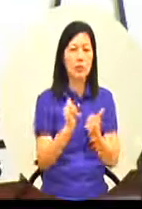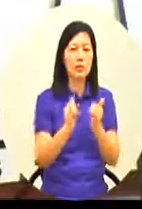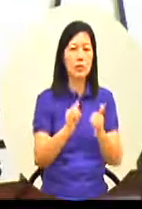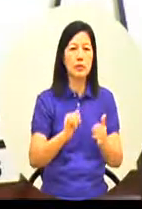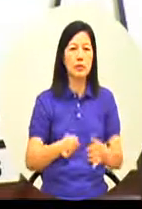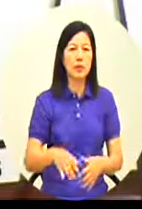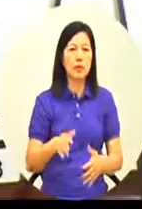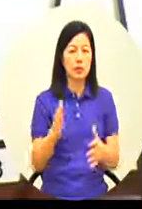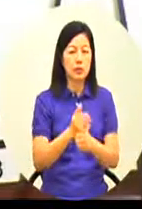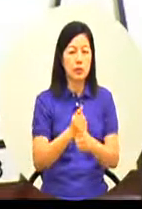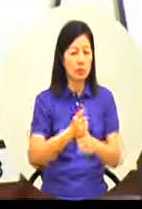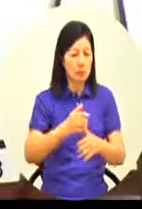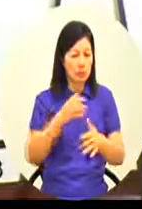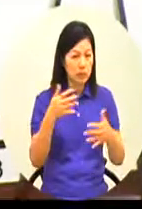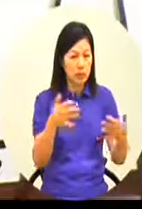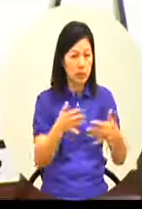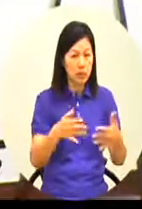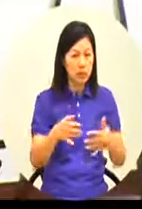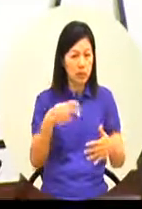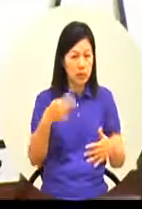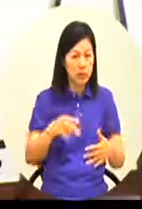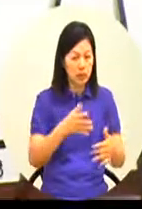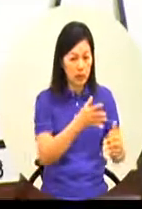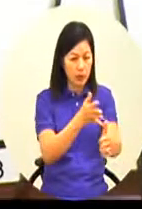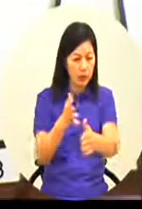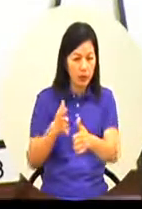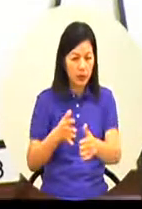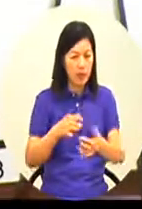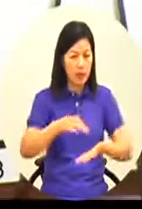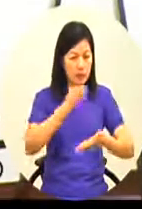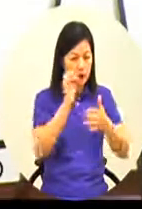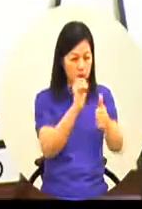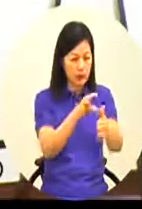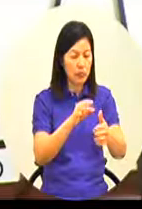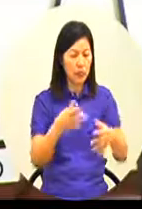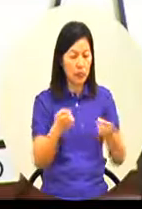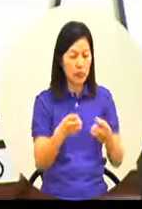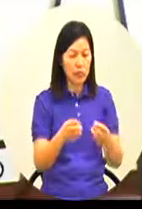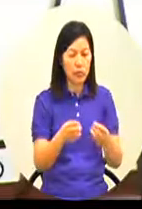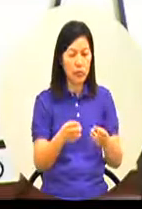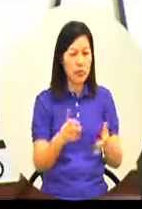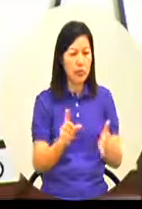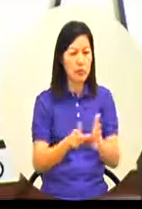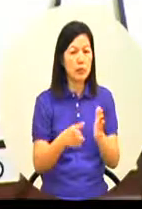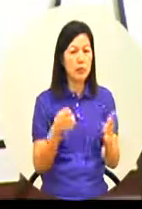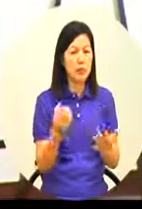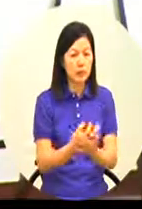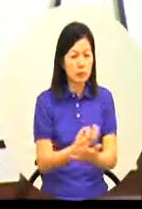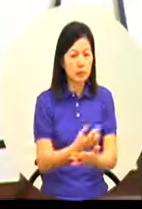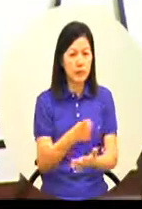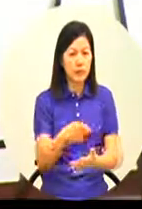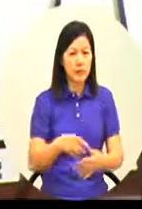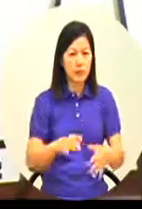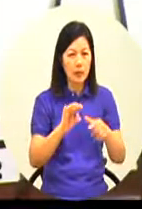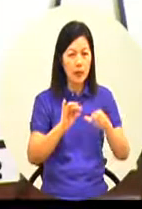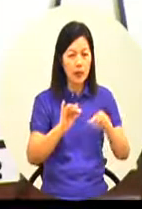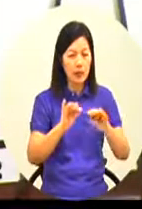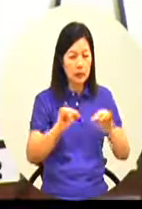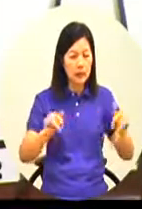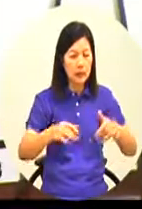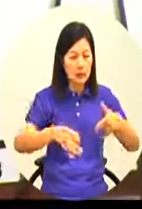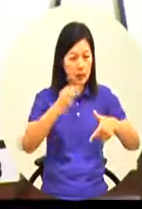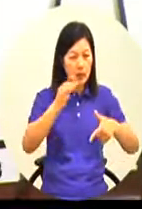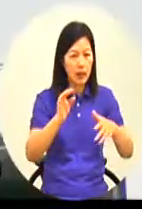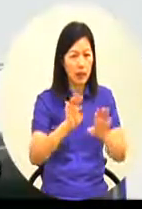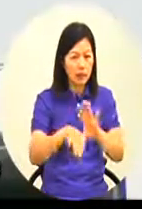询这边再跟地震局跟督发局来做提出这一个讨论，就是有关我们地价税跟未来内政部目前